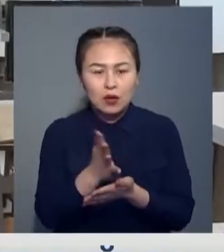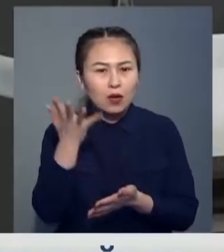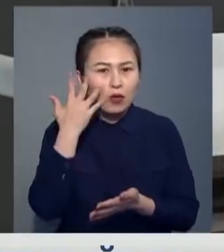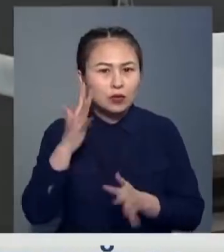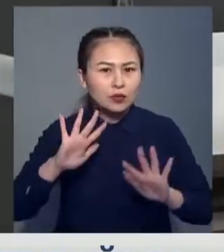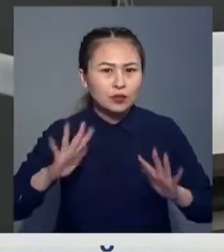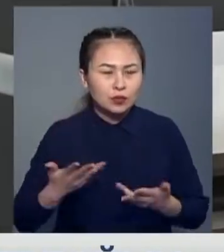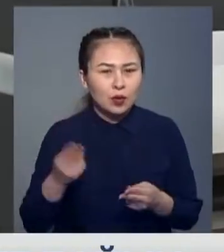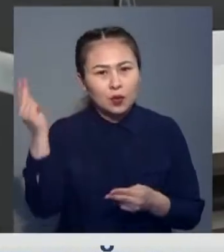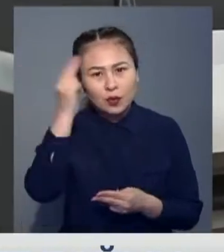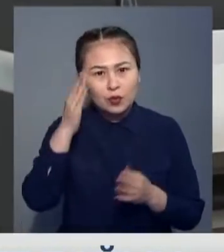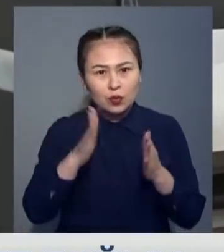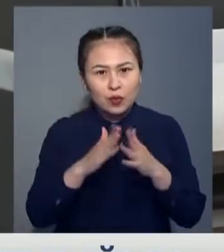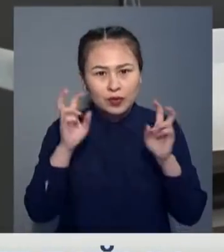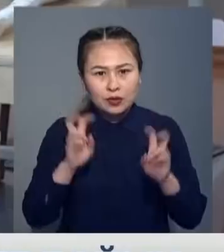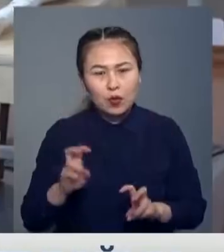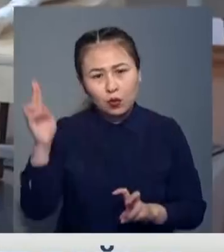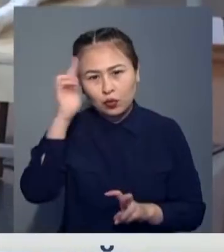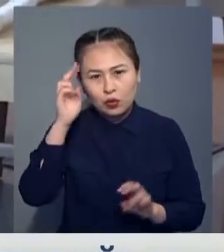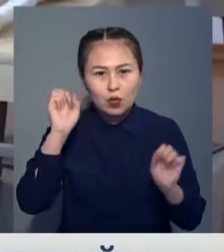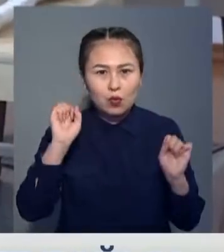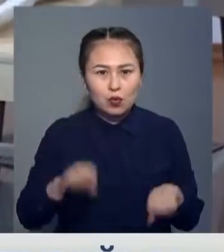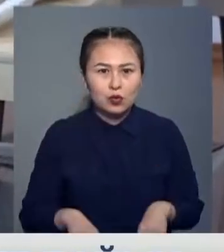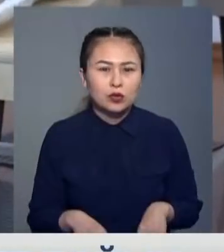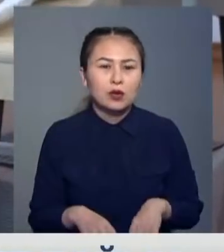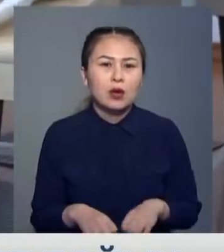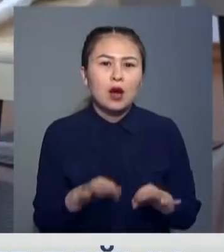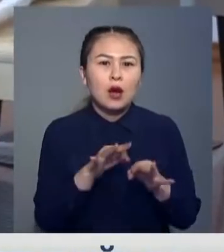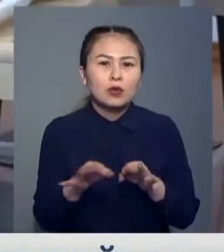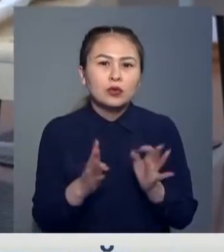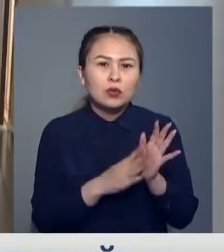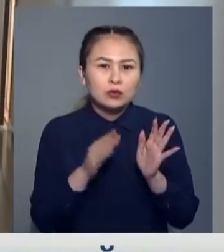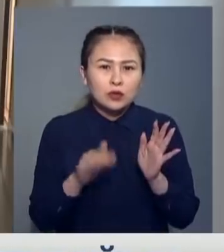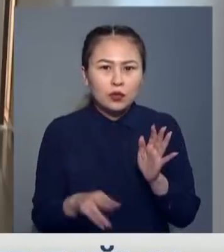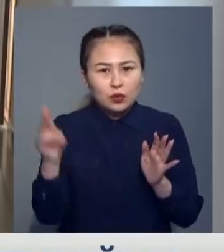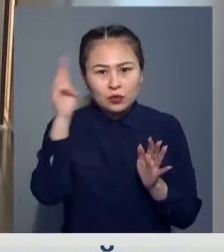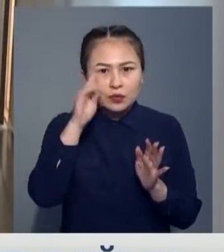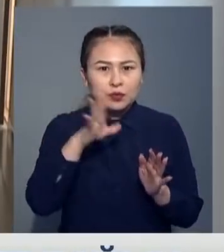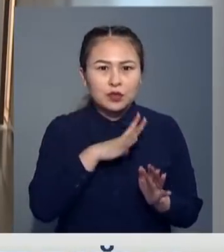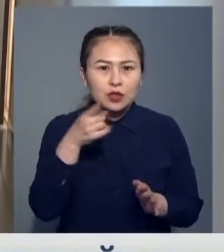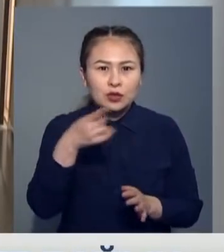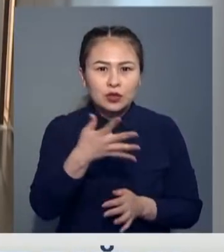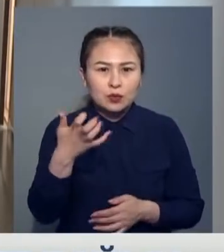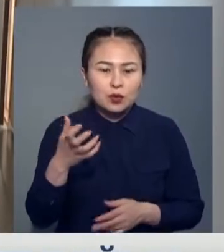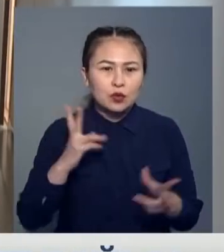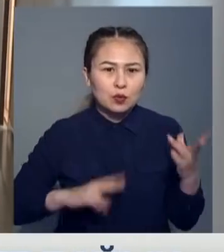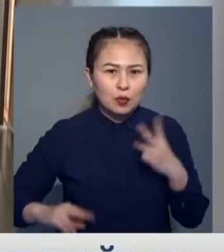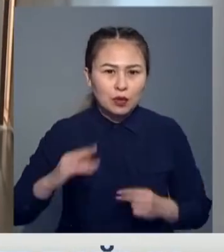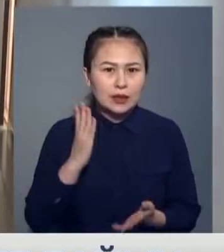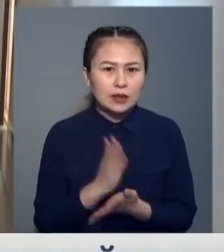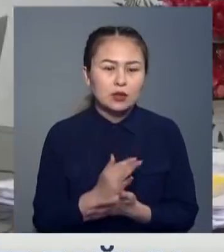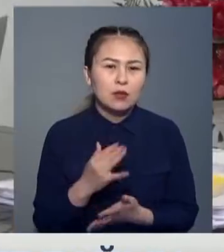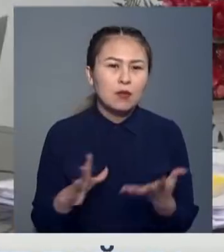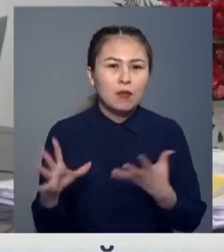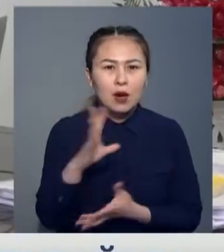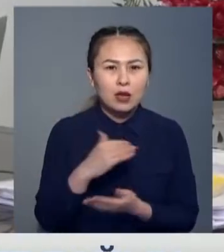кезінде оқушылардың үйде отырып ақ білім алуына толық мүмкіндік бар. Ауданда 9 мыңдай оқушы, 1500-ға жуық ұстаз бар.